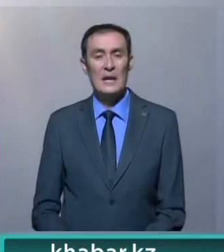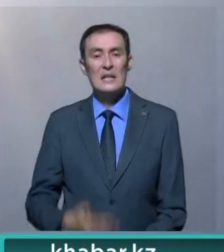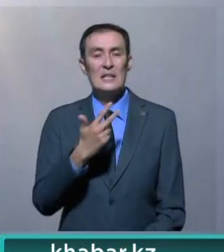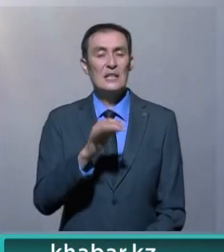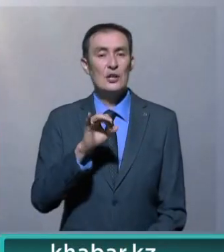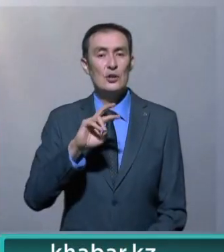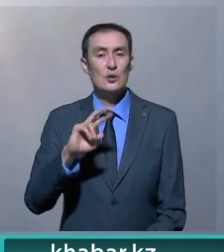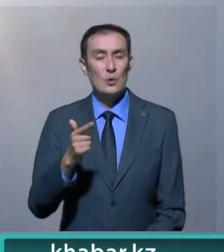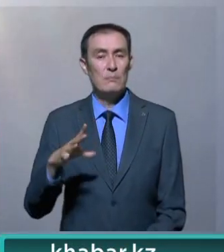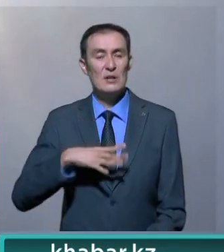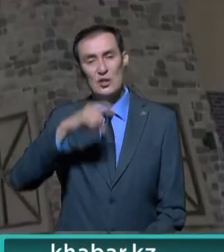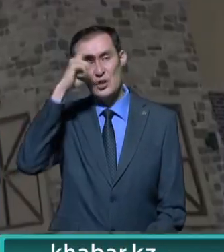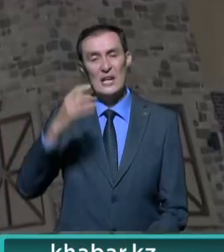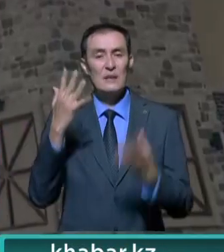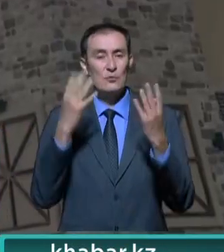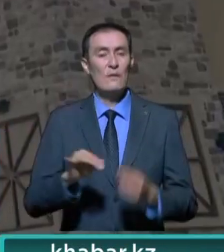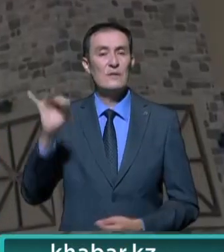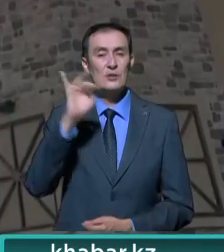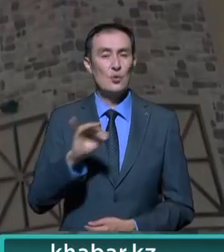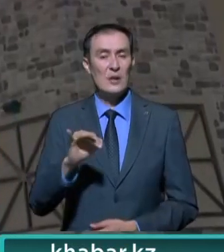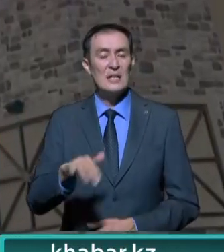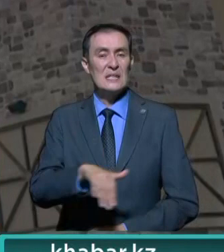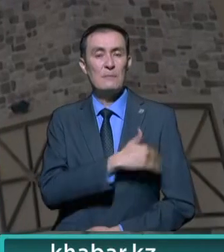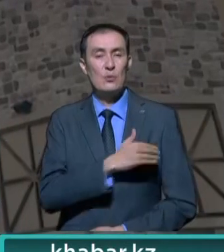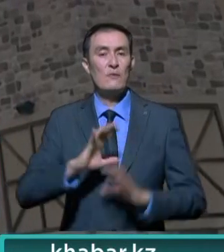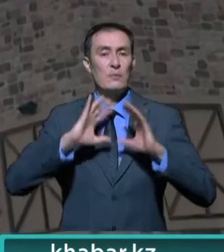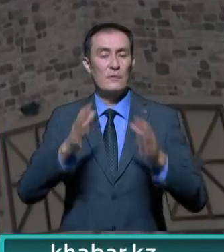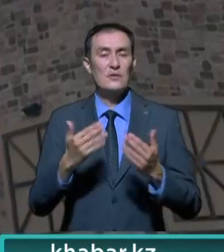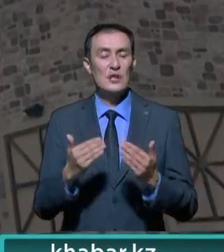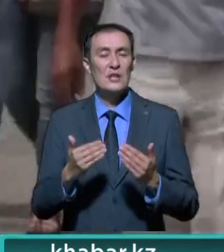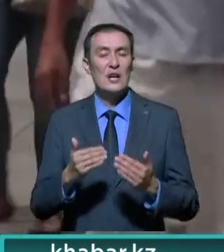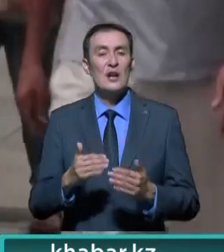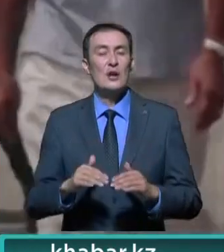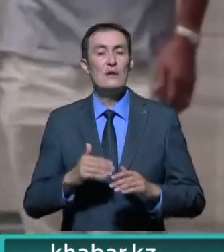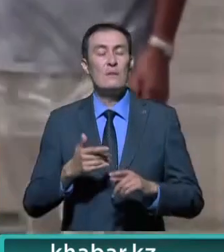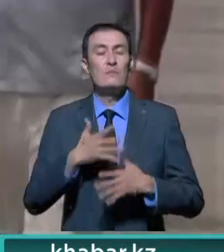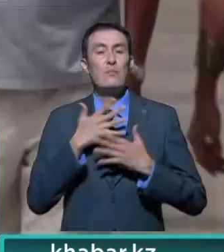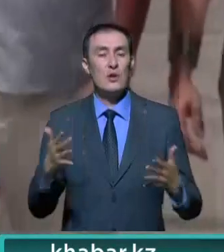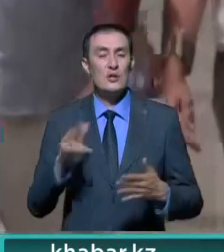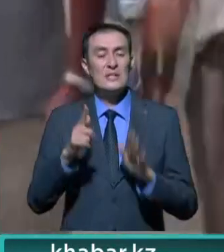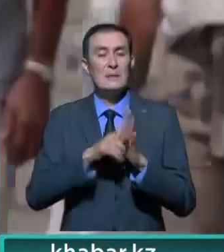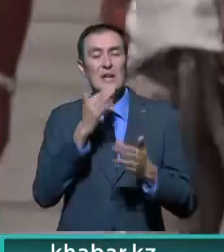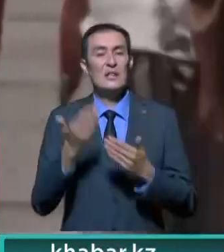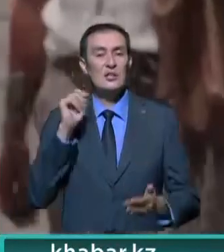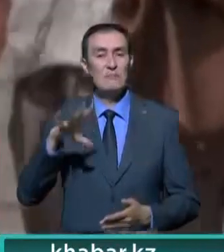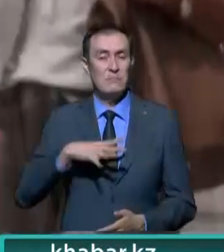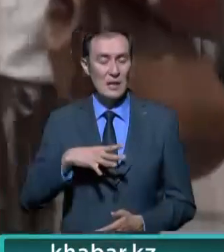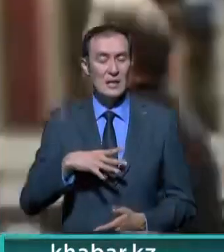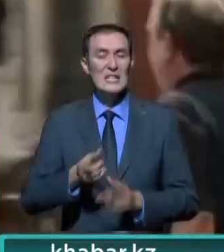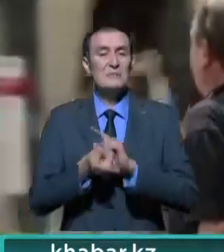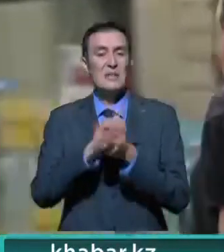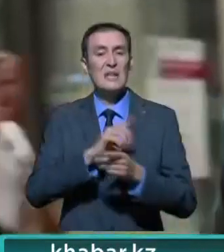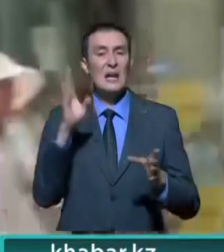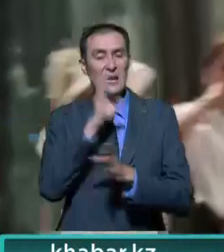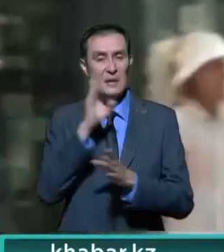3 июля стал самым жарким днем в истории. Средняя температура на планете побила рекорд, установленный 7 лет назад. Ученые полагают, причиной этого